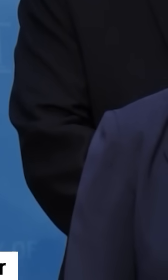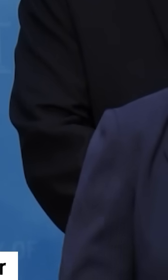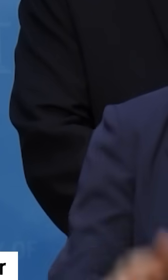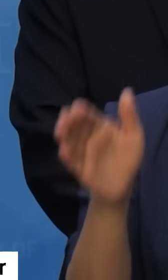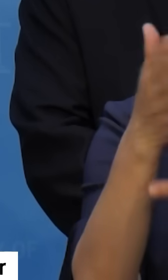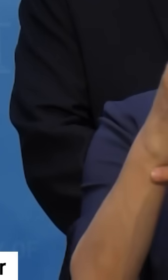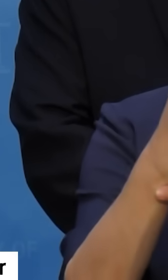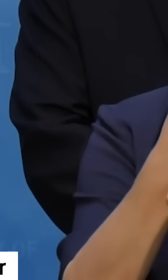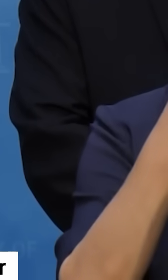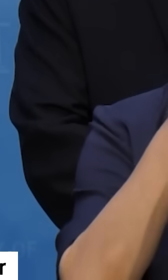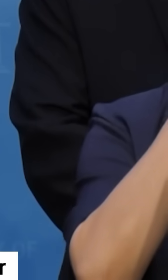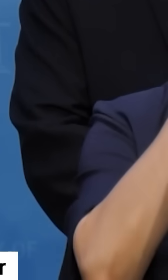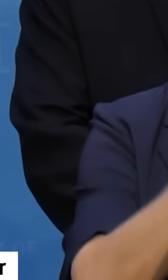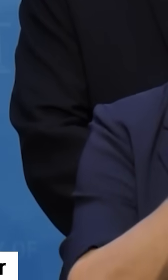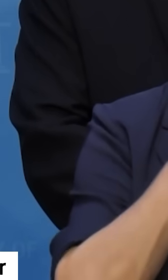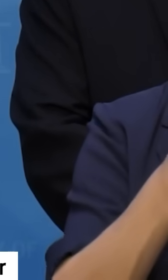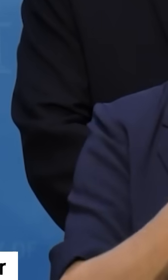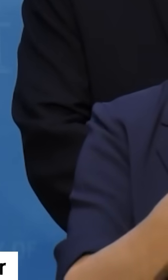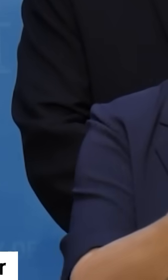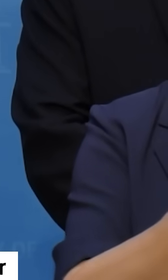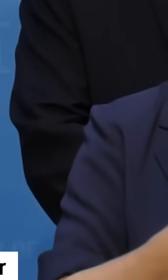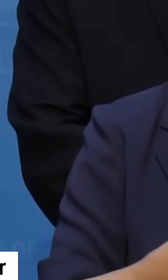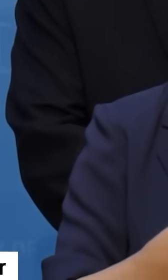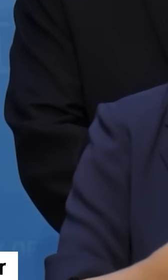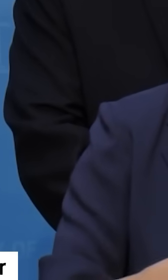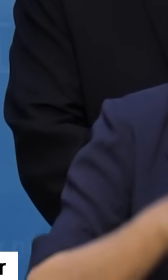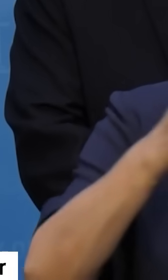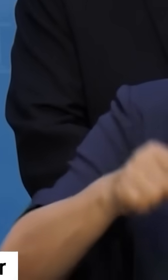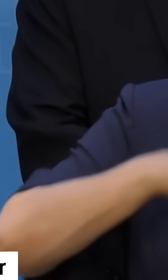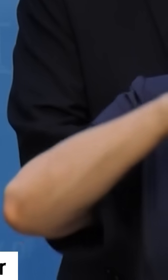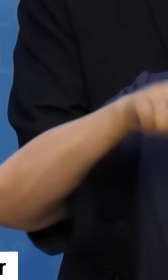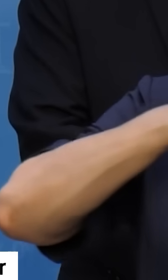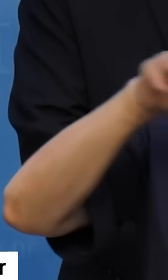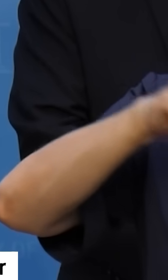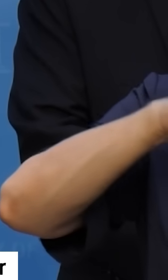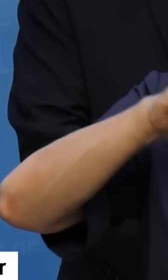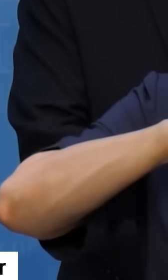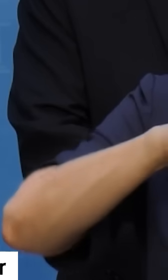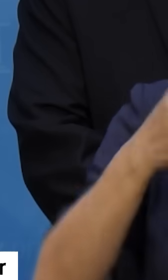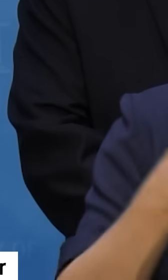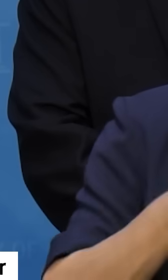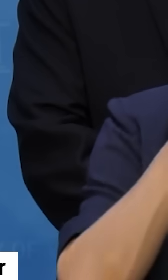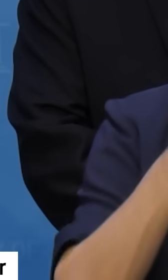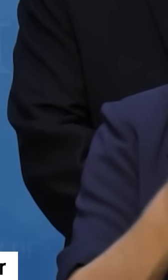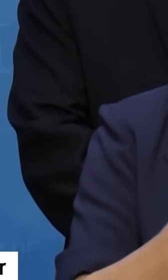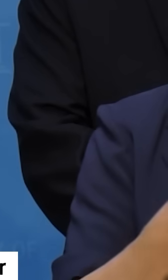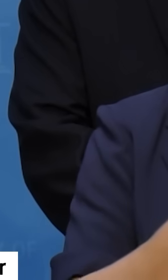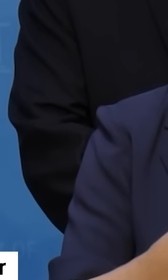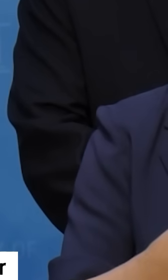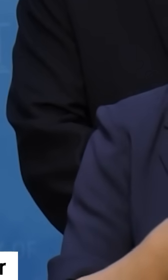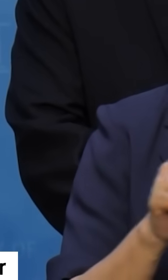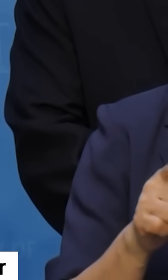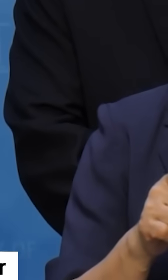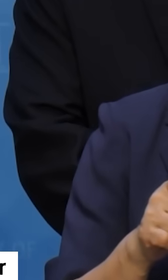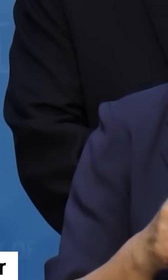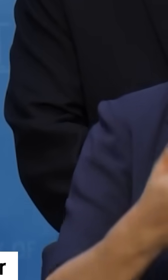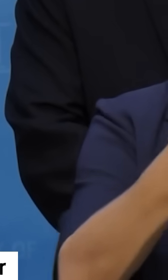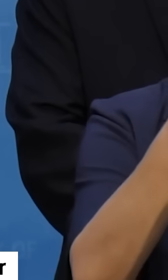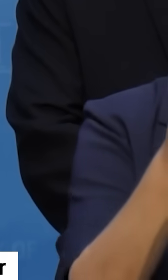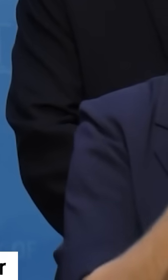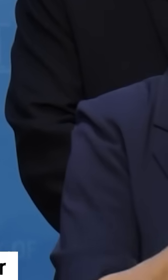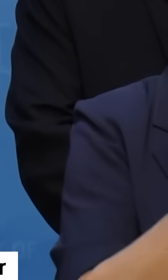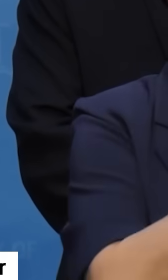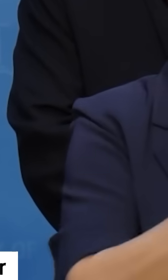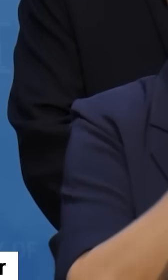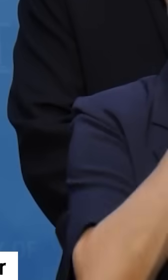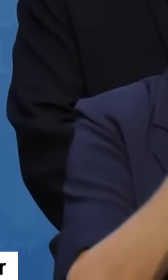수산물은 멀쩡한데 손님들은 방사능 오염이 걱정된다며 있던 단체 손님 예약도 취소하고